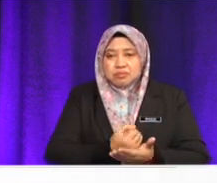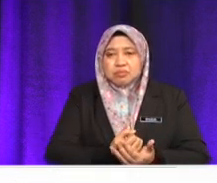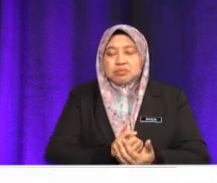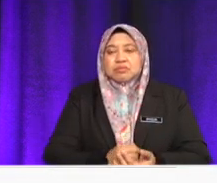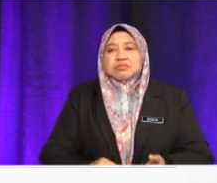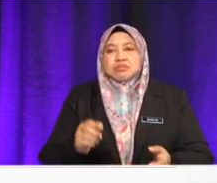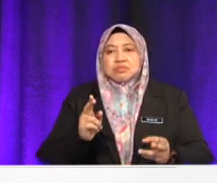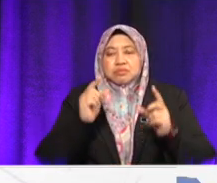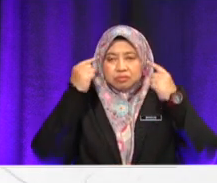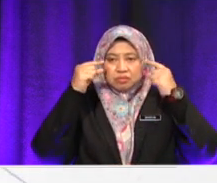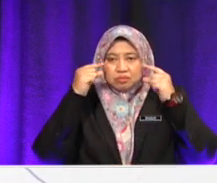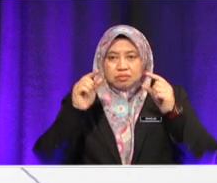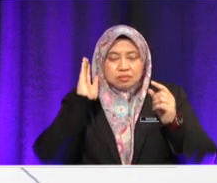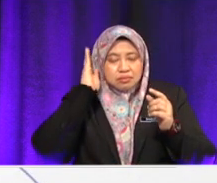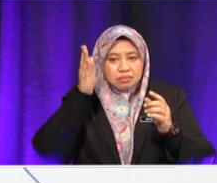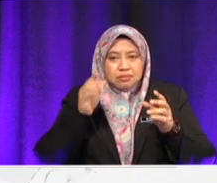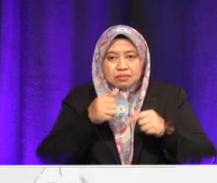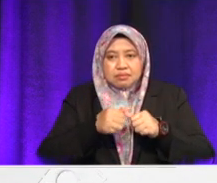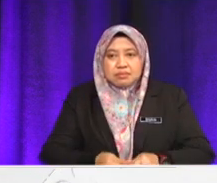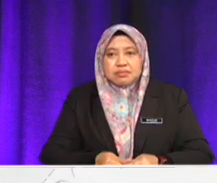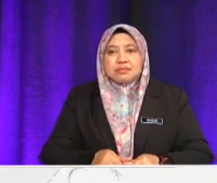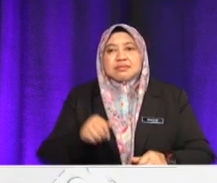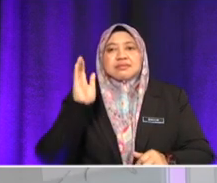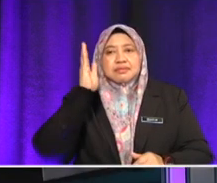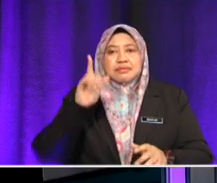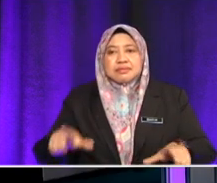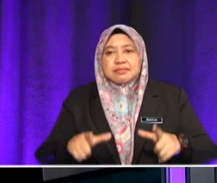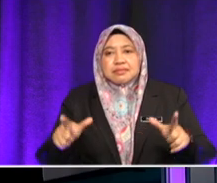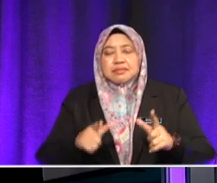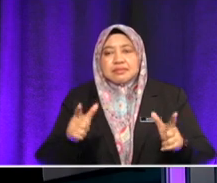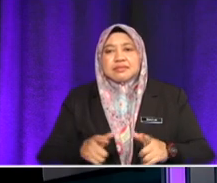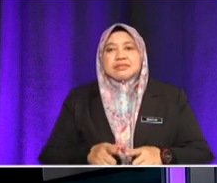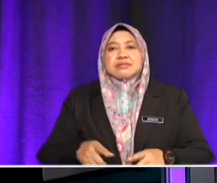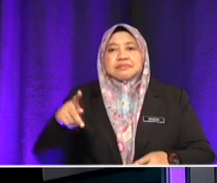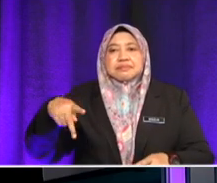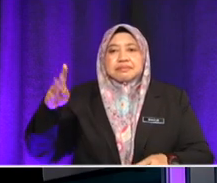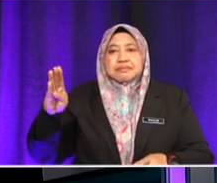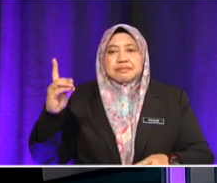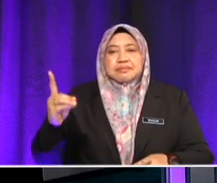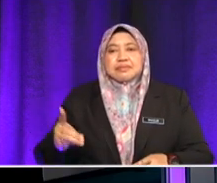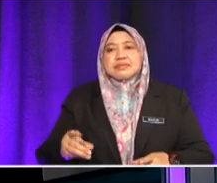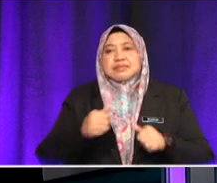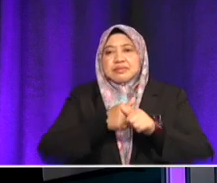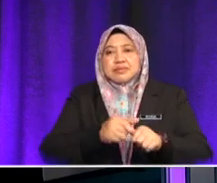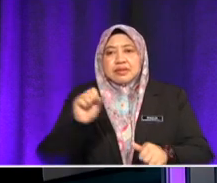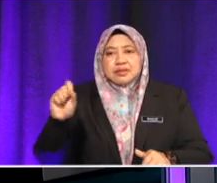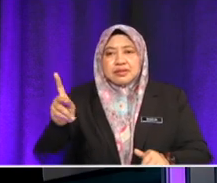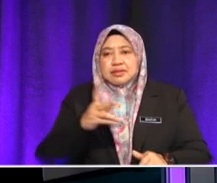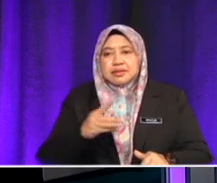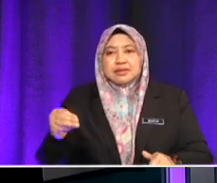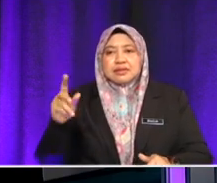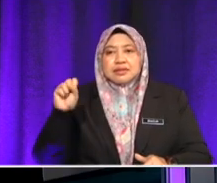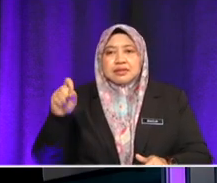akan menetapkan ataupun melaksanakan PBD berdasarkan standar kandungan dan standar pembelajaran